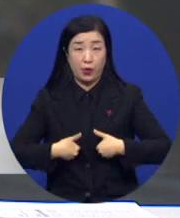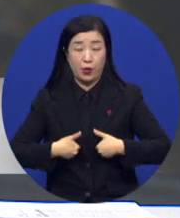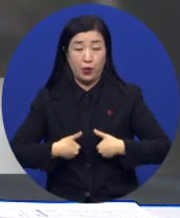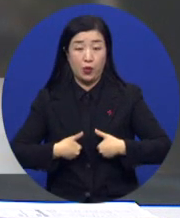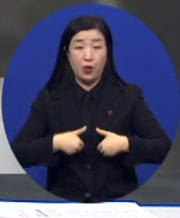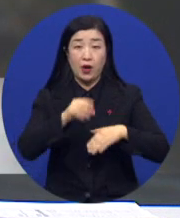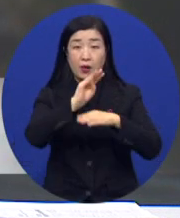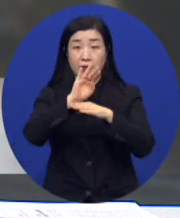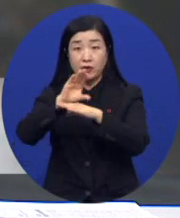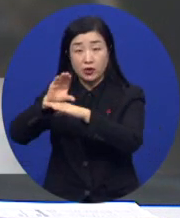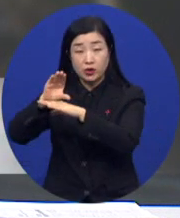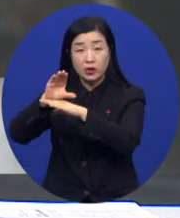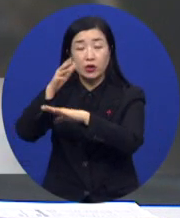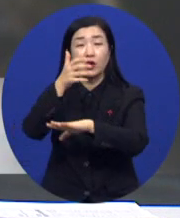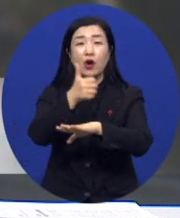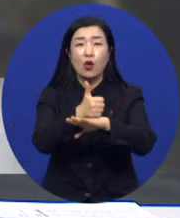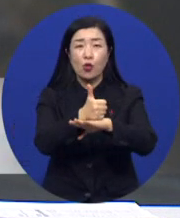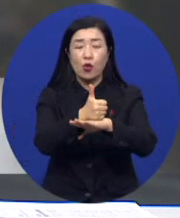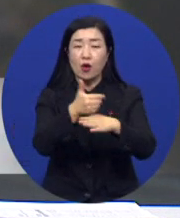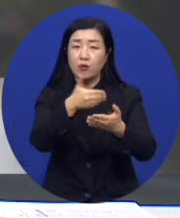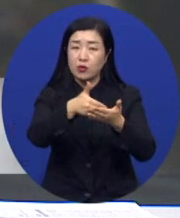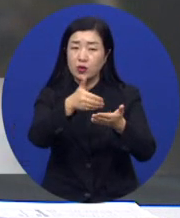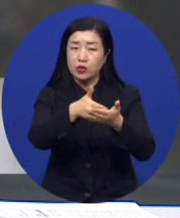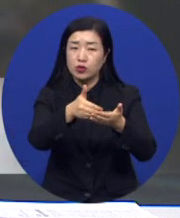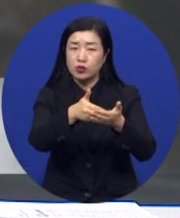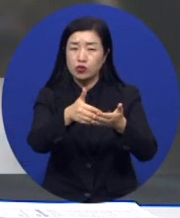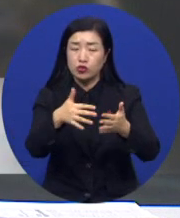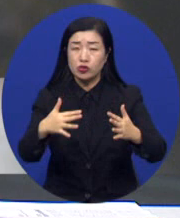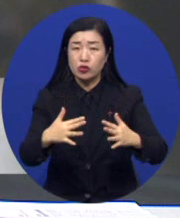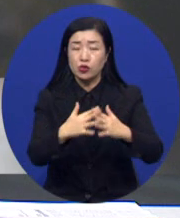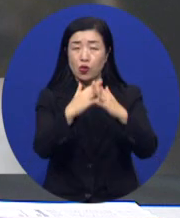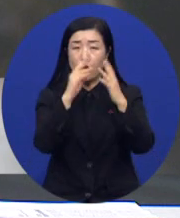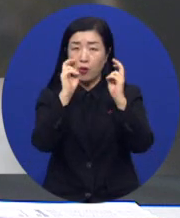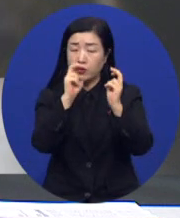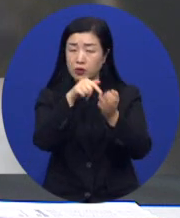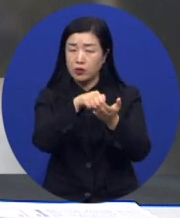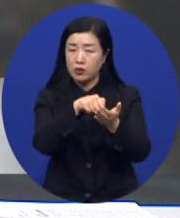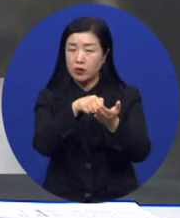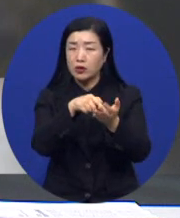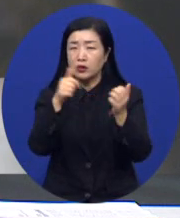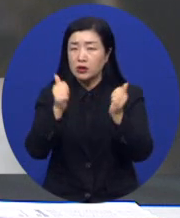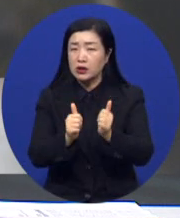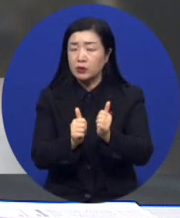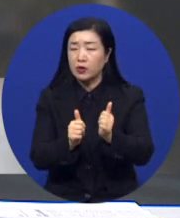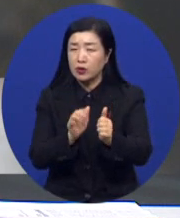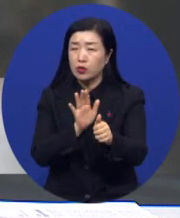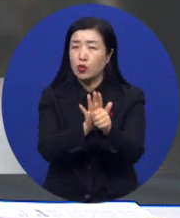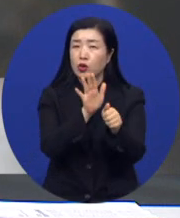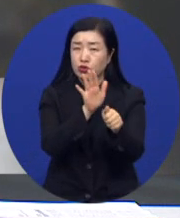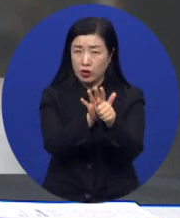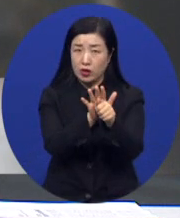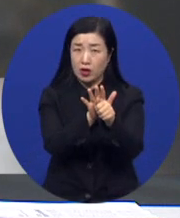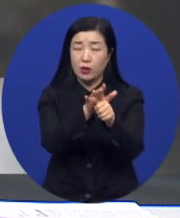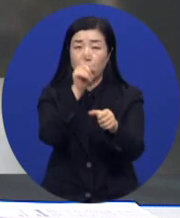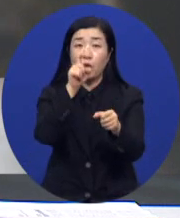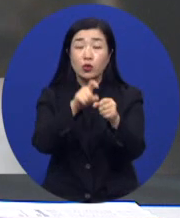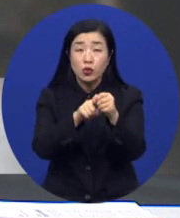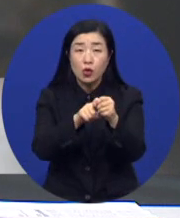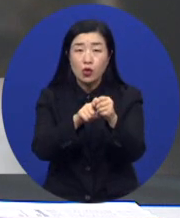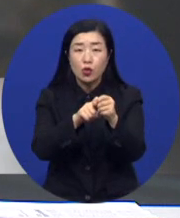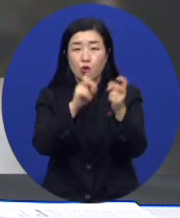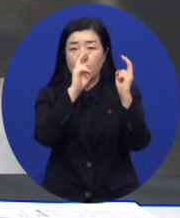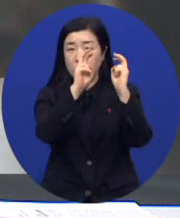MBC 취재 결과 일부 미술 작품 시공 업체들이 이 심의를 통과할 수 있도록 힘을 써주겠다며 이